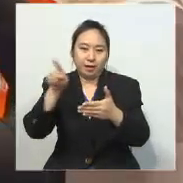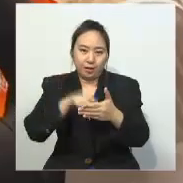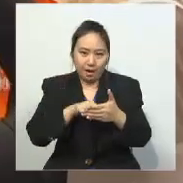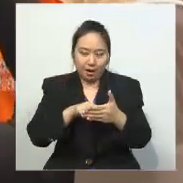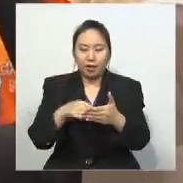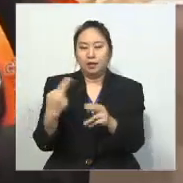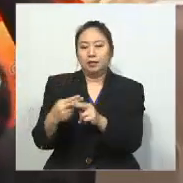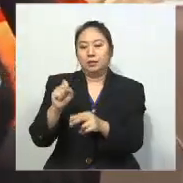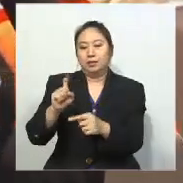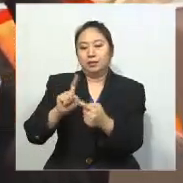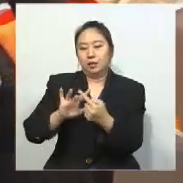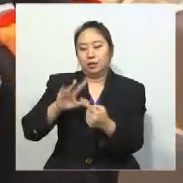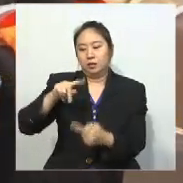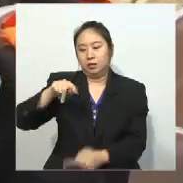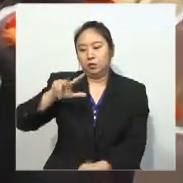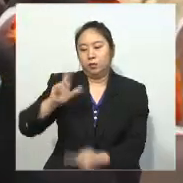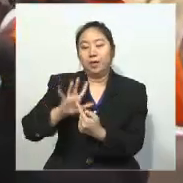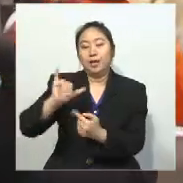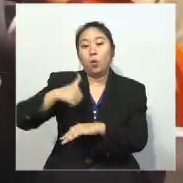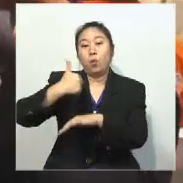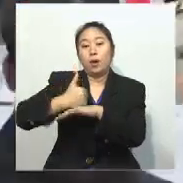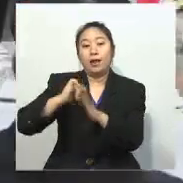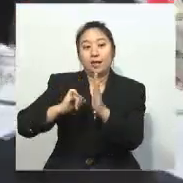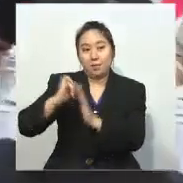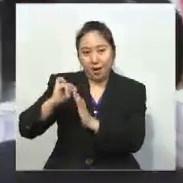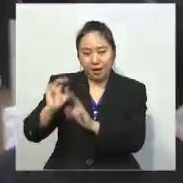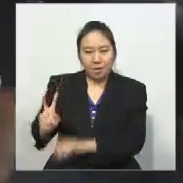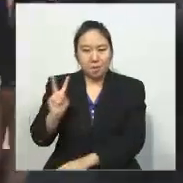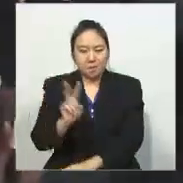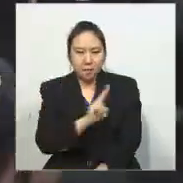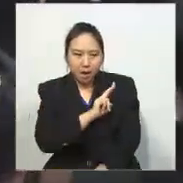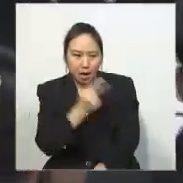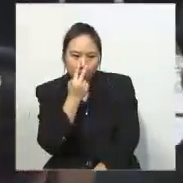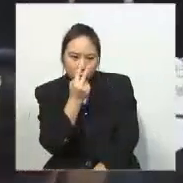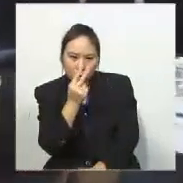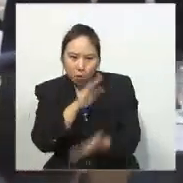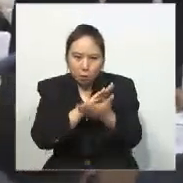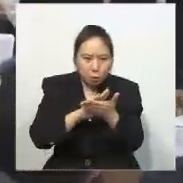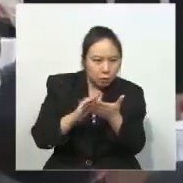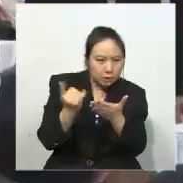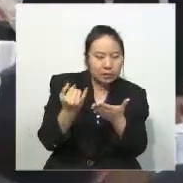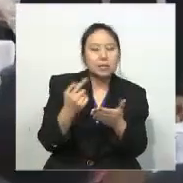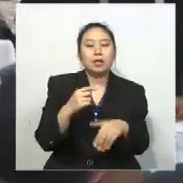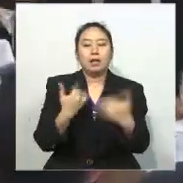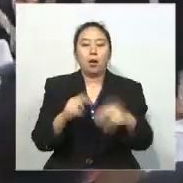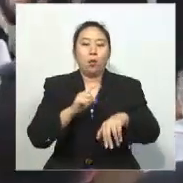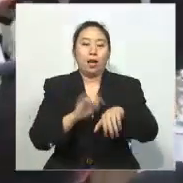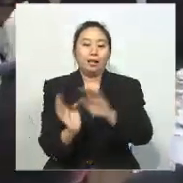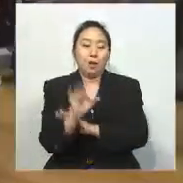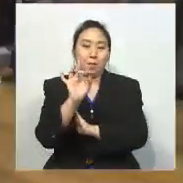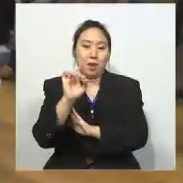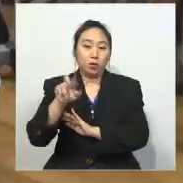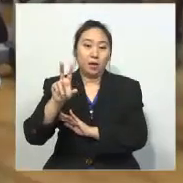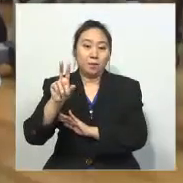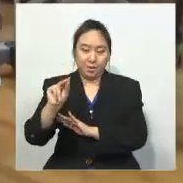ยนายสุภชัยเอี่ยมสุวรรณผู้ว่าราชการจังหวัดเชียงใหม่เดินทางมาดูความเรียบร้อยด้วยตนเองจนถึงเวลา 8:30 นาทีเจ้าหน้าที่กก